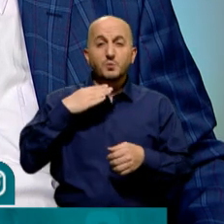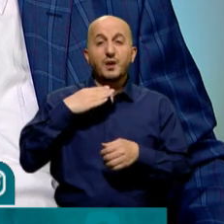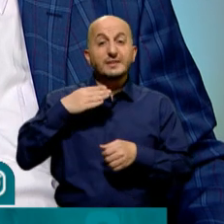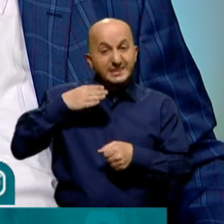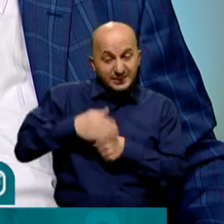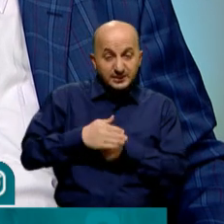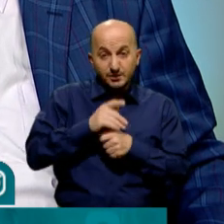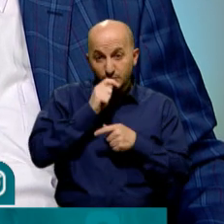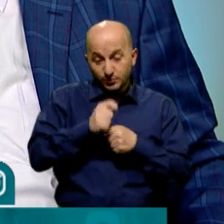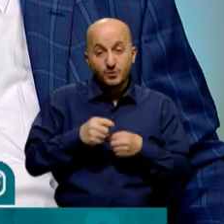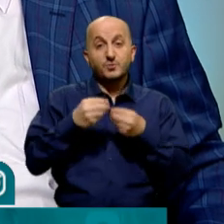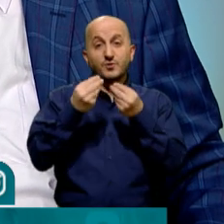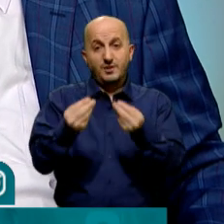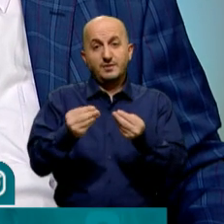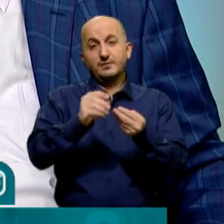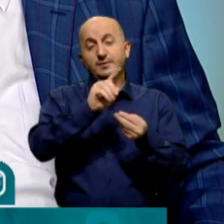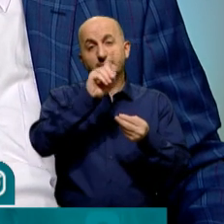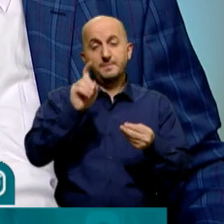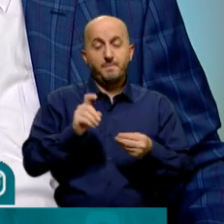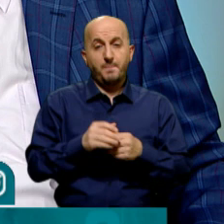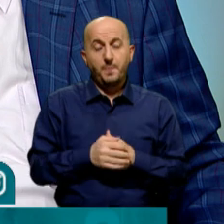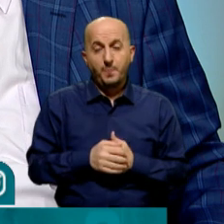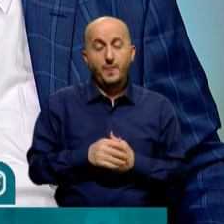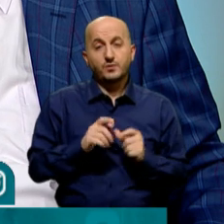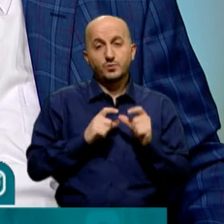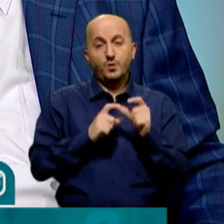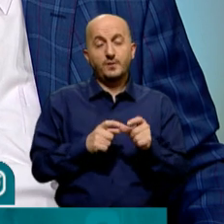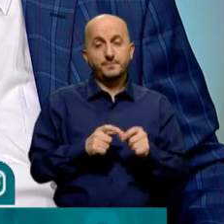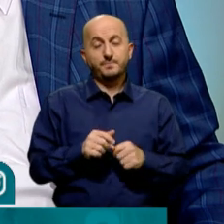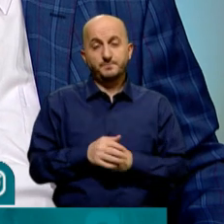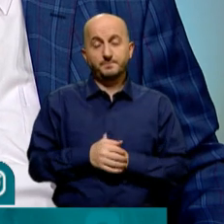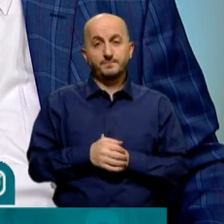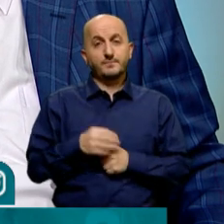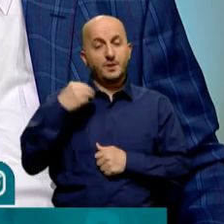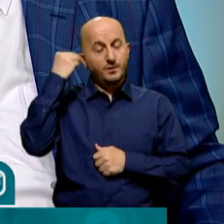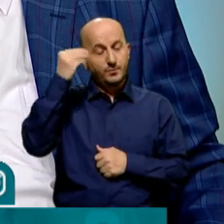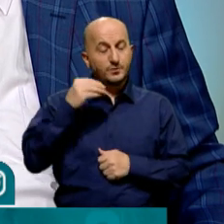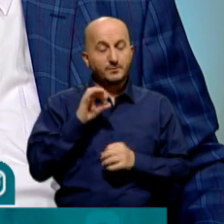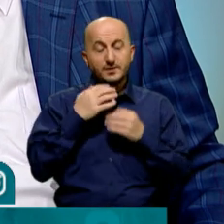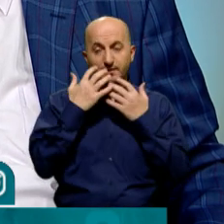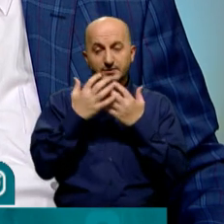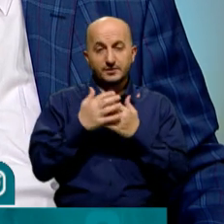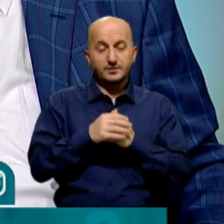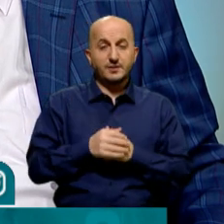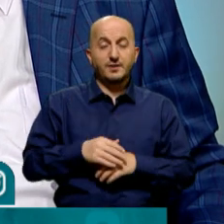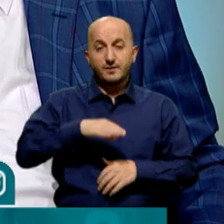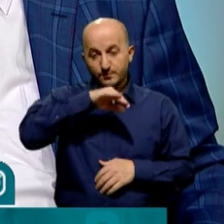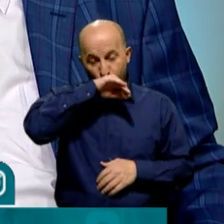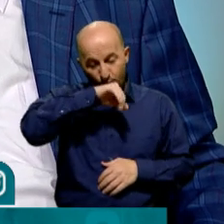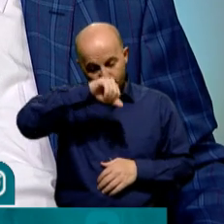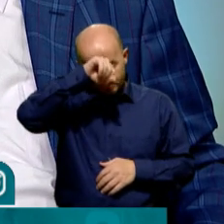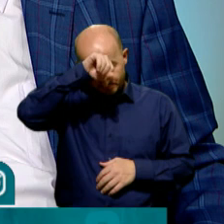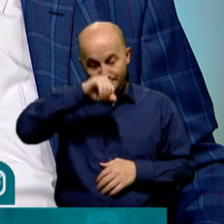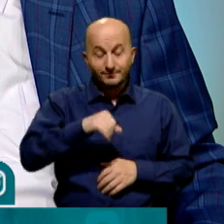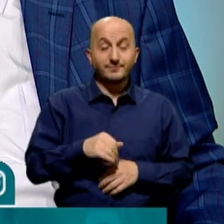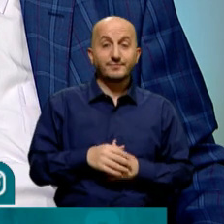evet hocam. Heh, tamam. Soralım inşallah. Bakalım hocam ne tavsiye edecek size. Ellerinizden öpüyorum hem sizin hem